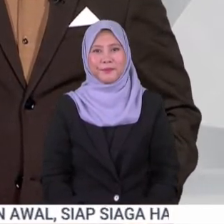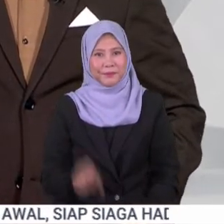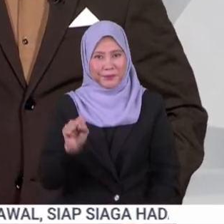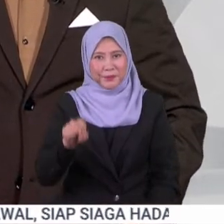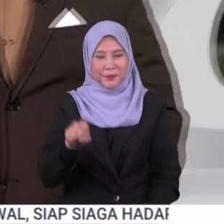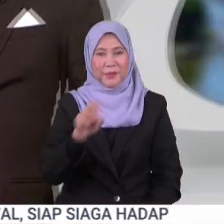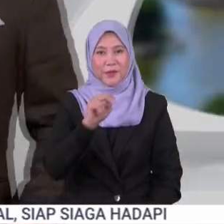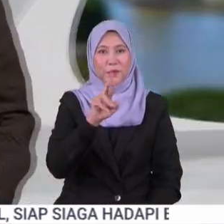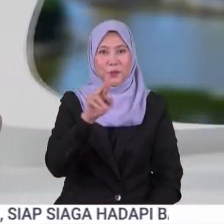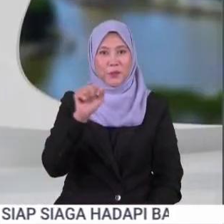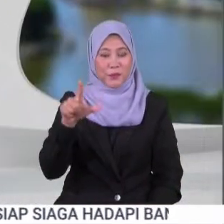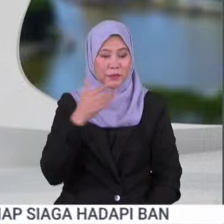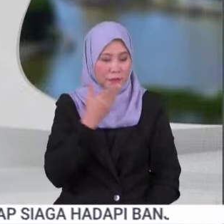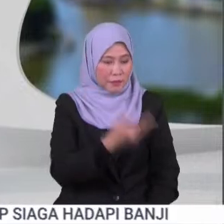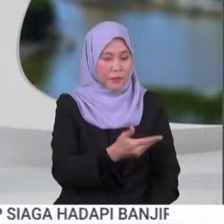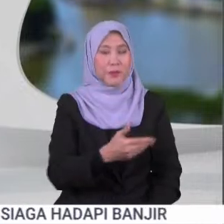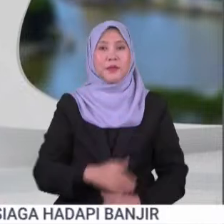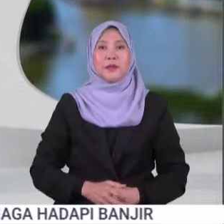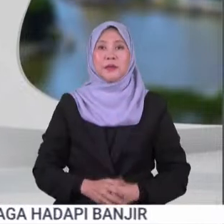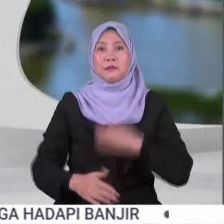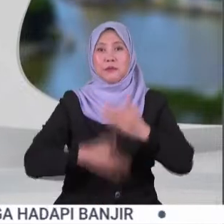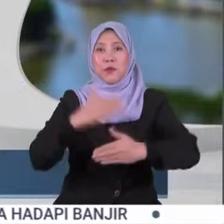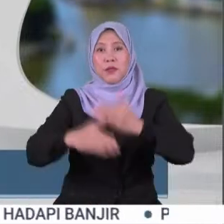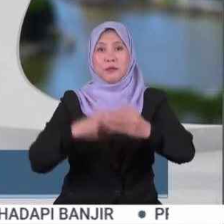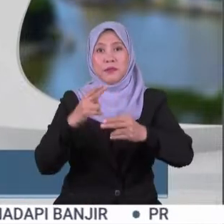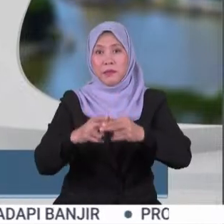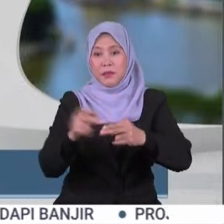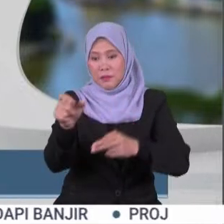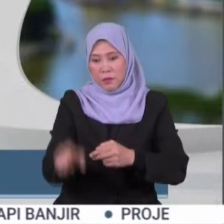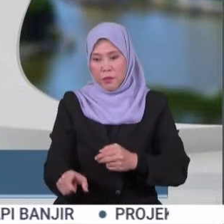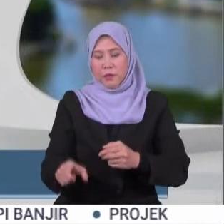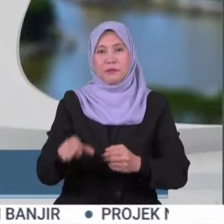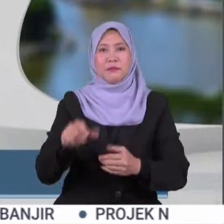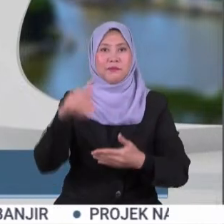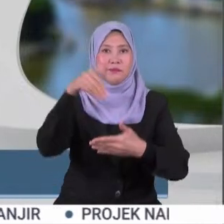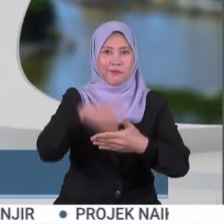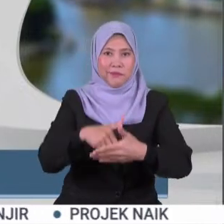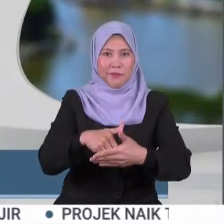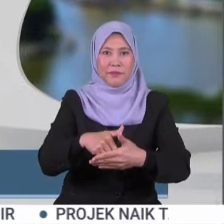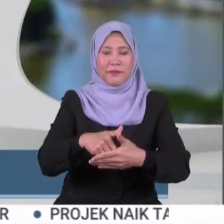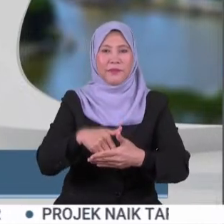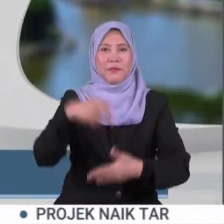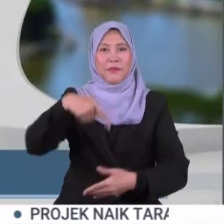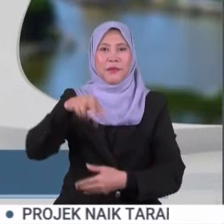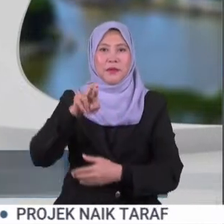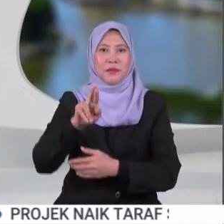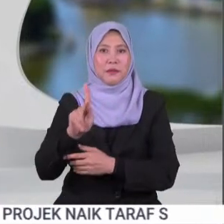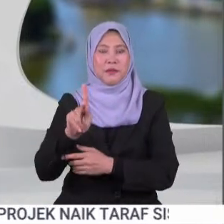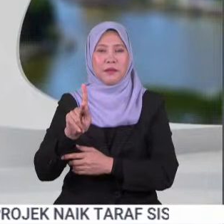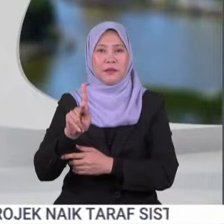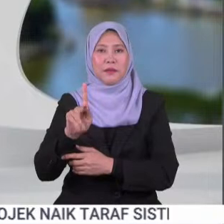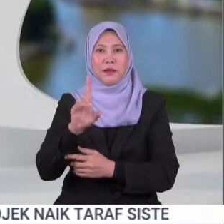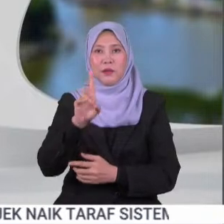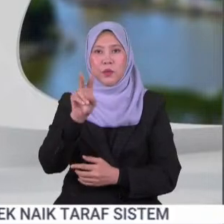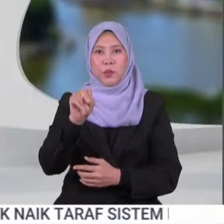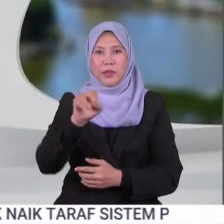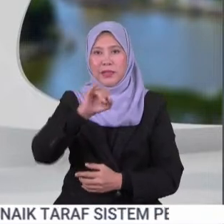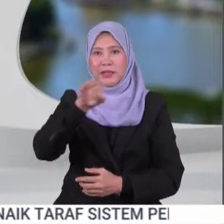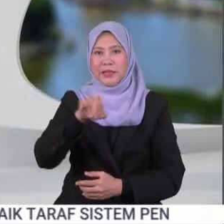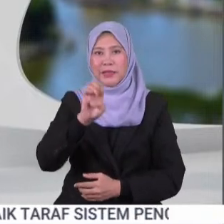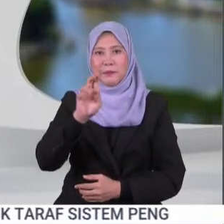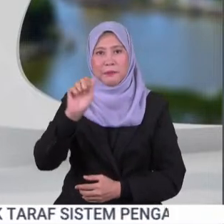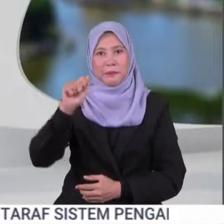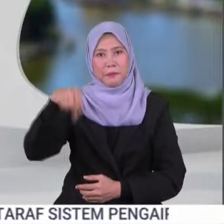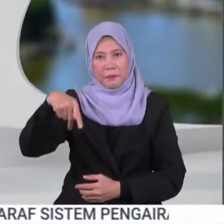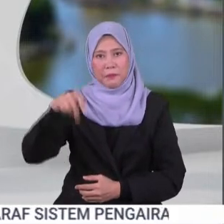Ya Nurul, terima kasih. Menjelang proses penamaan calon bagi pilihan raya kecil Dewan Undangan Negeri PRK Dun Jepa